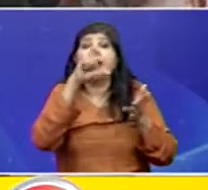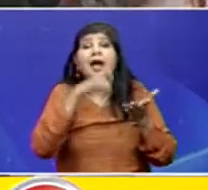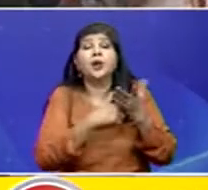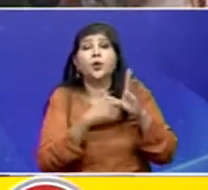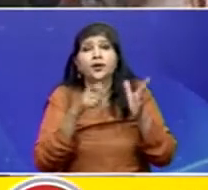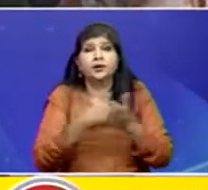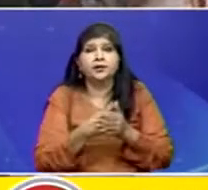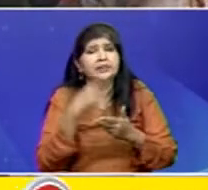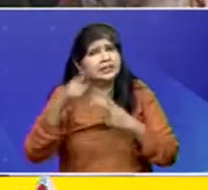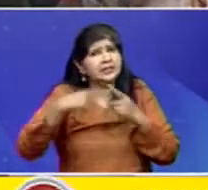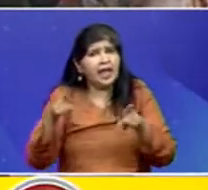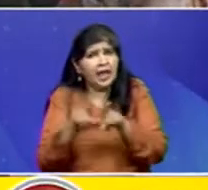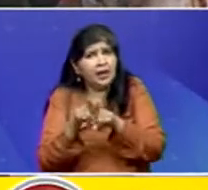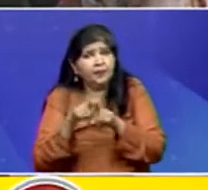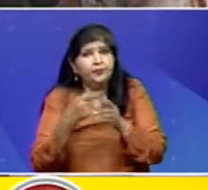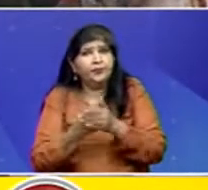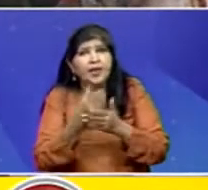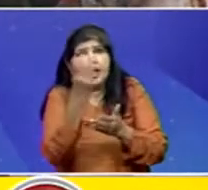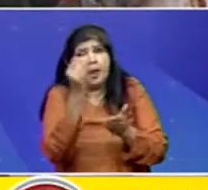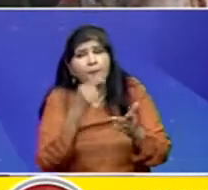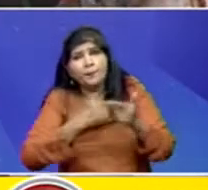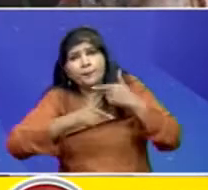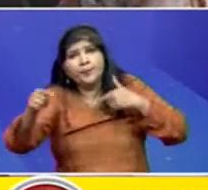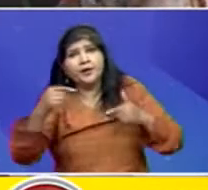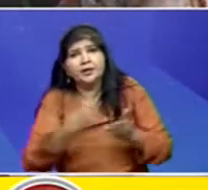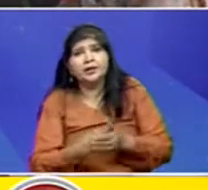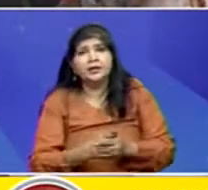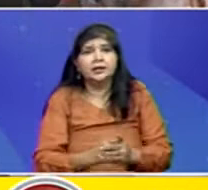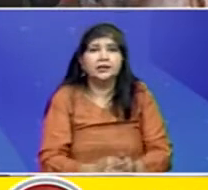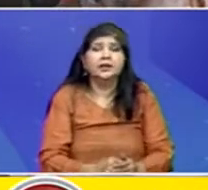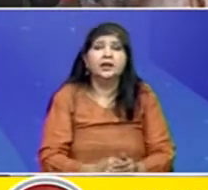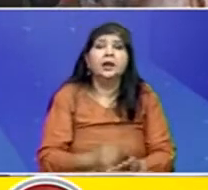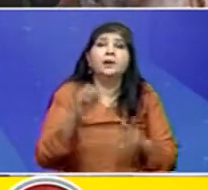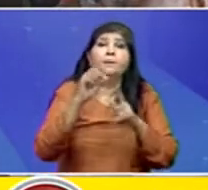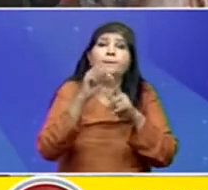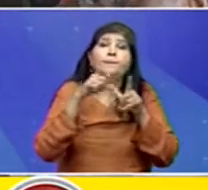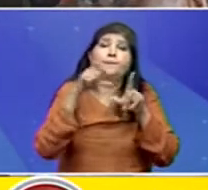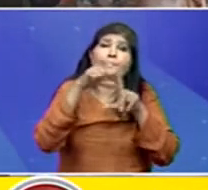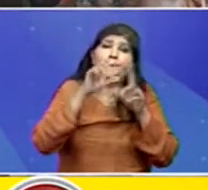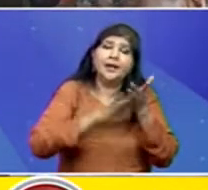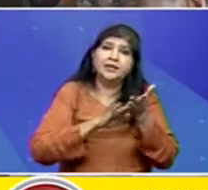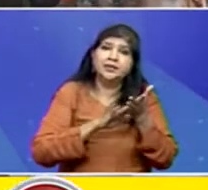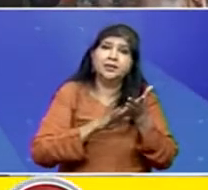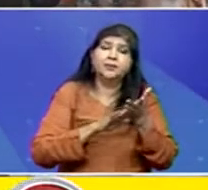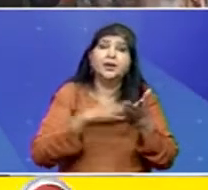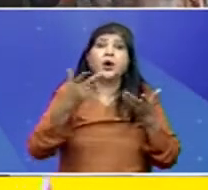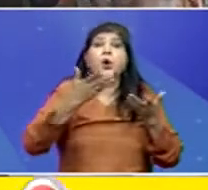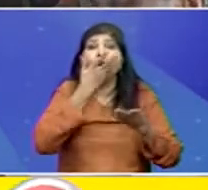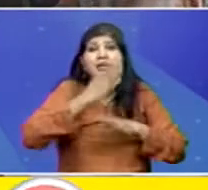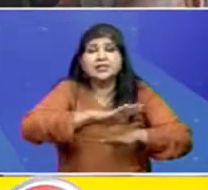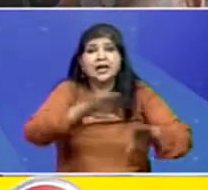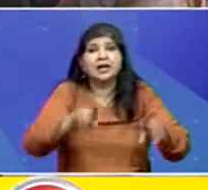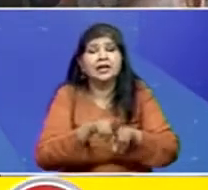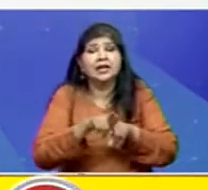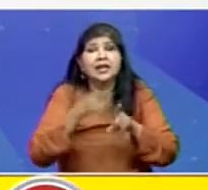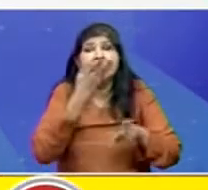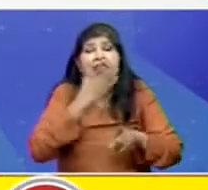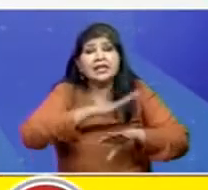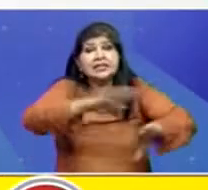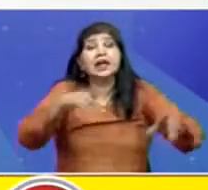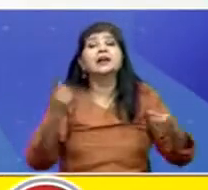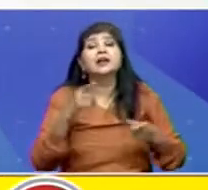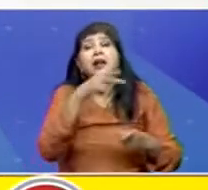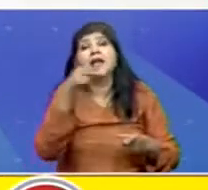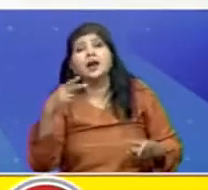इसी तर यह संख्या जाती है संख, पद्म और सागर तक एक सागर का अर्थ होता